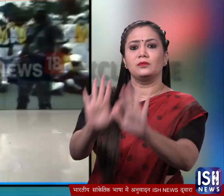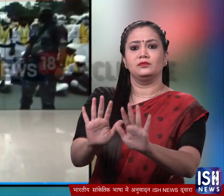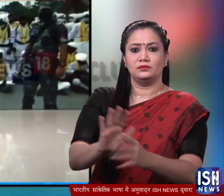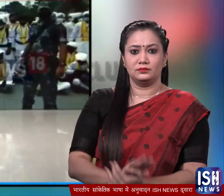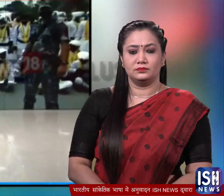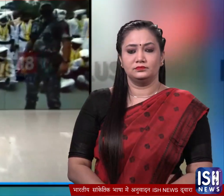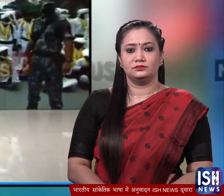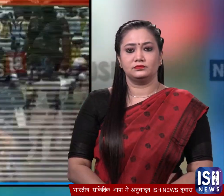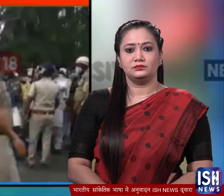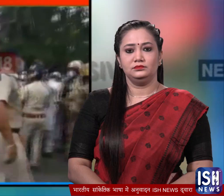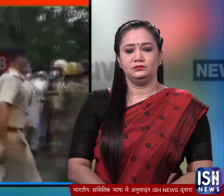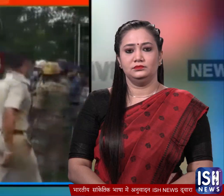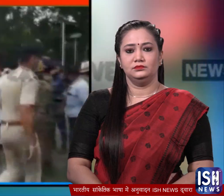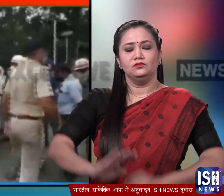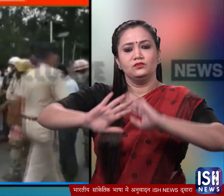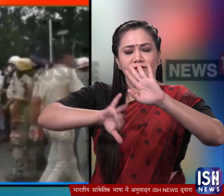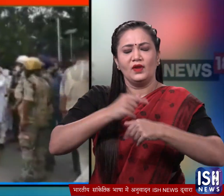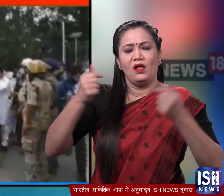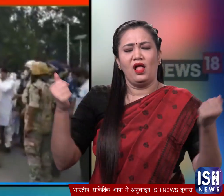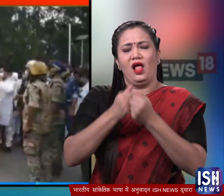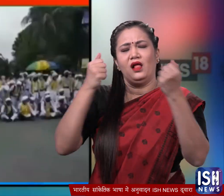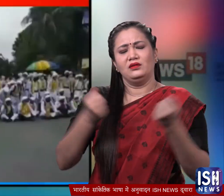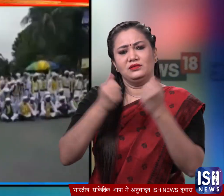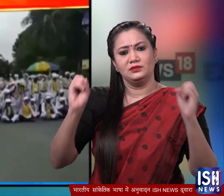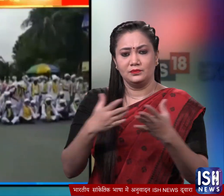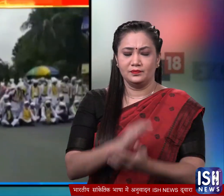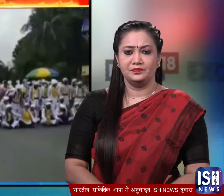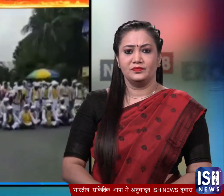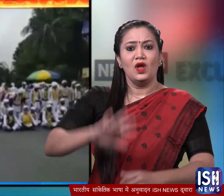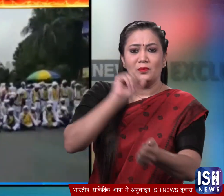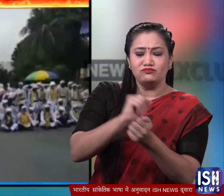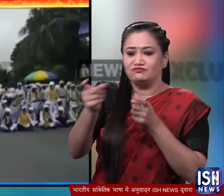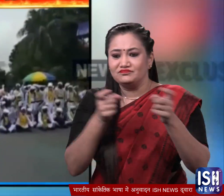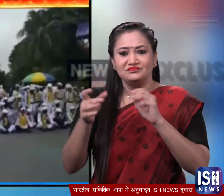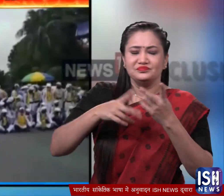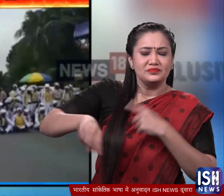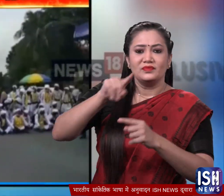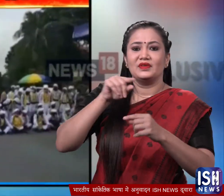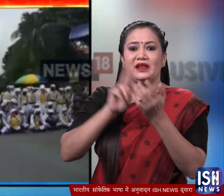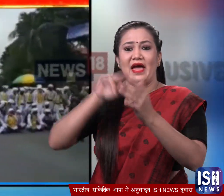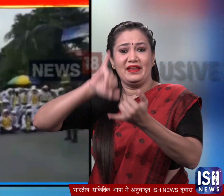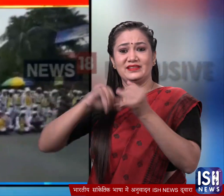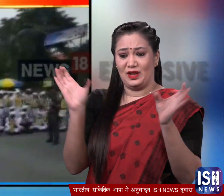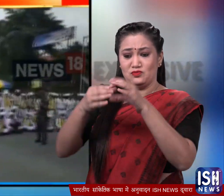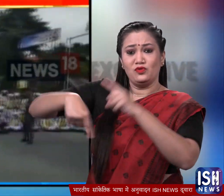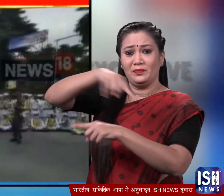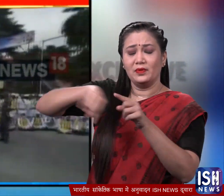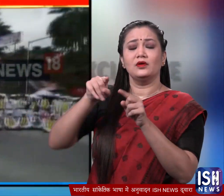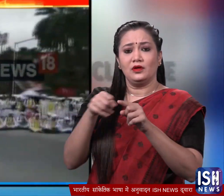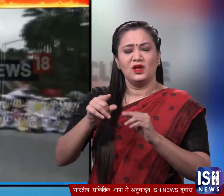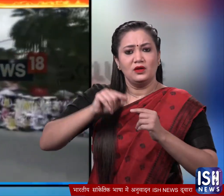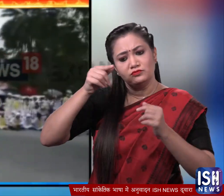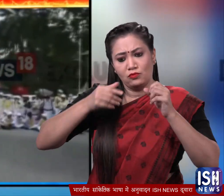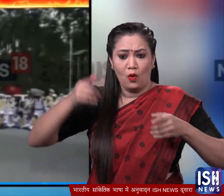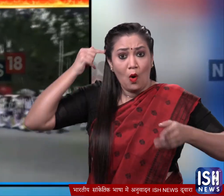रोक दिया, जिस पर वहां हंगामा खड़ा हो गया। पुलिस की इस कार्रवाई से भड़के नारायणी सेना नाम के संगठन से जुड़े लोग